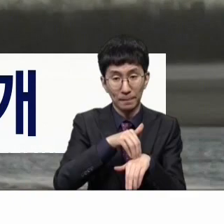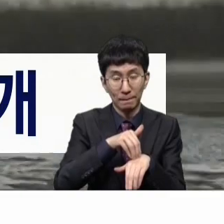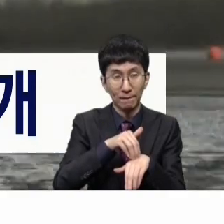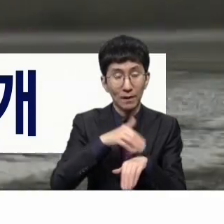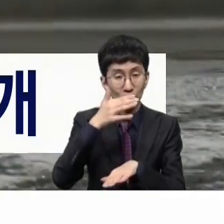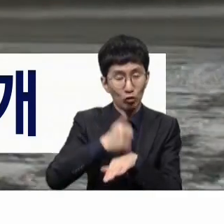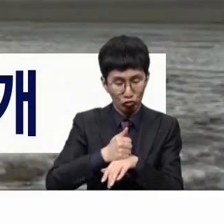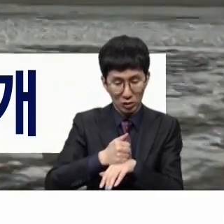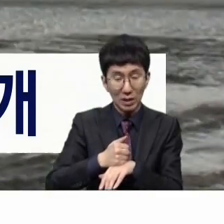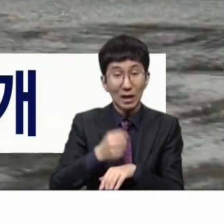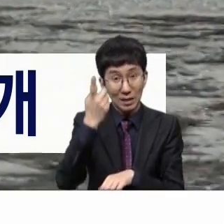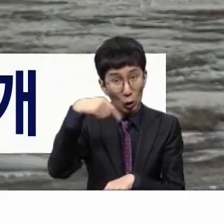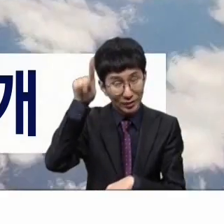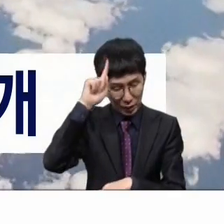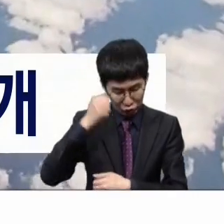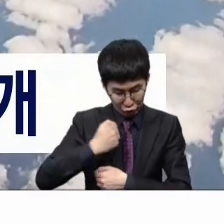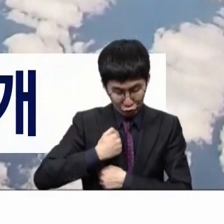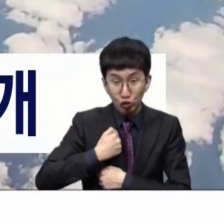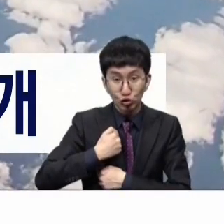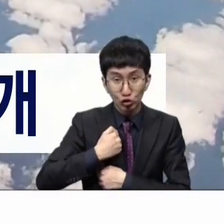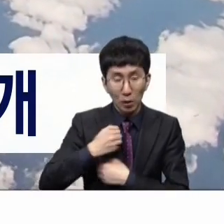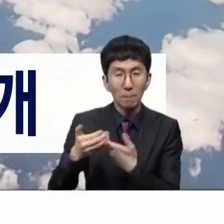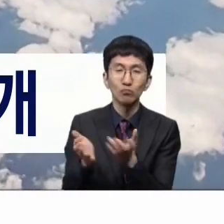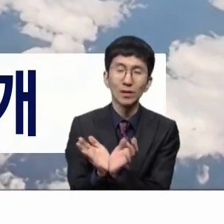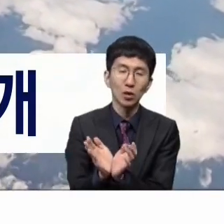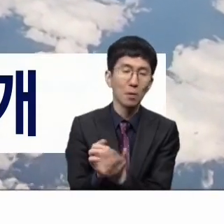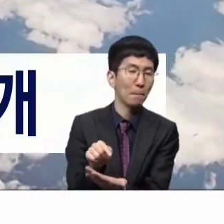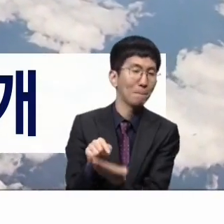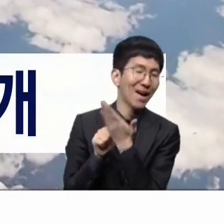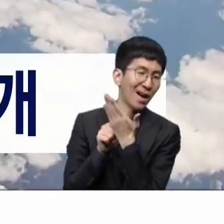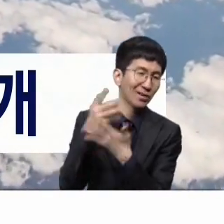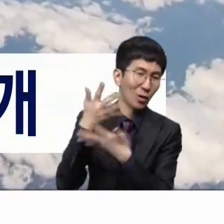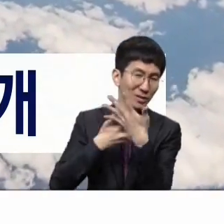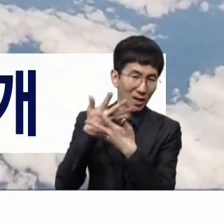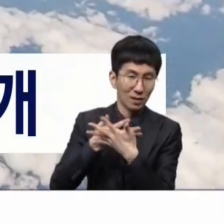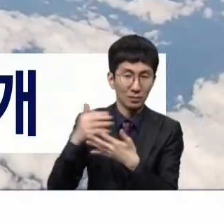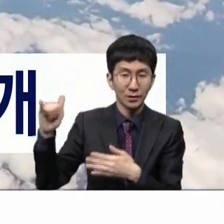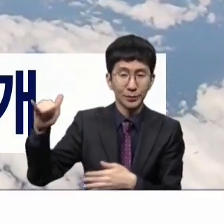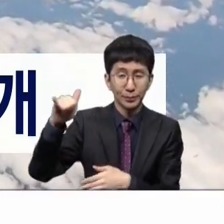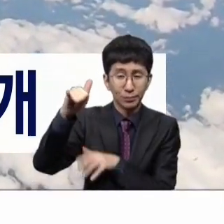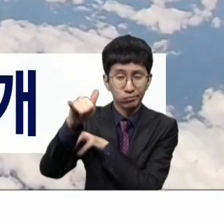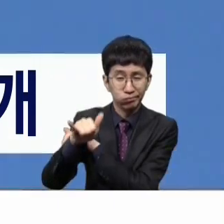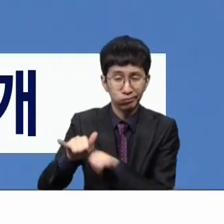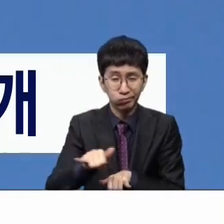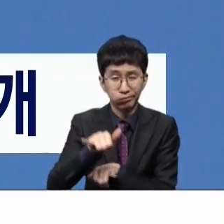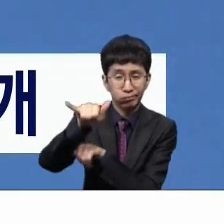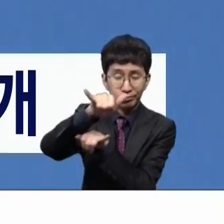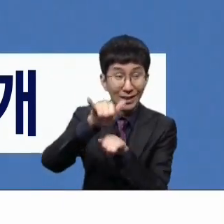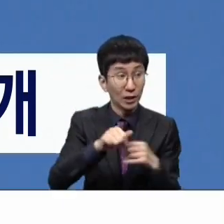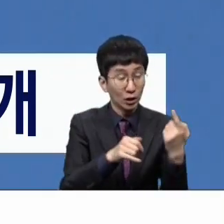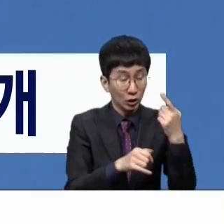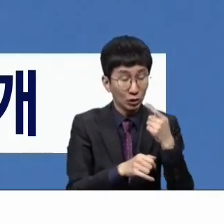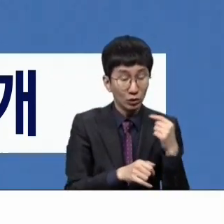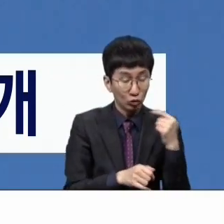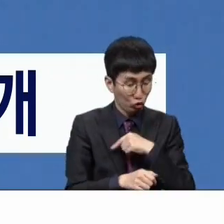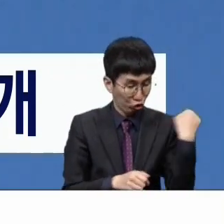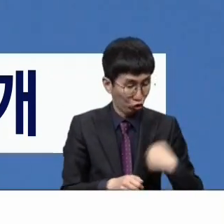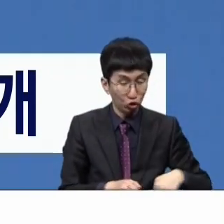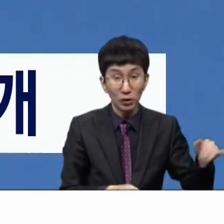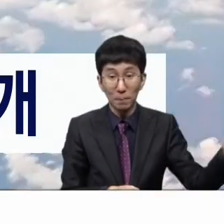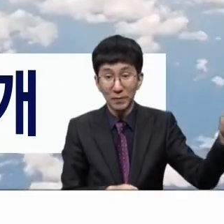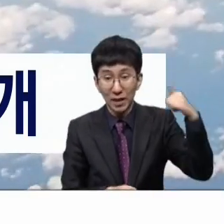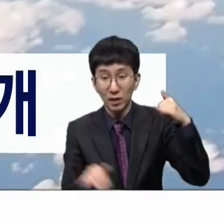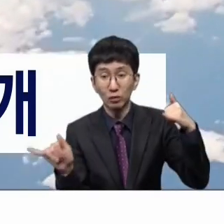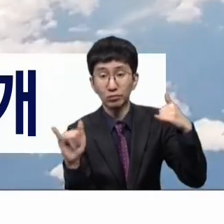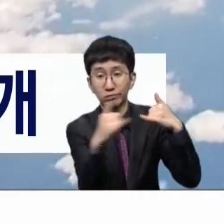국방부가 공개한 영상입니다. 자기 나라 폭격기를 호위하는 모습은 물론 중국 폭격기 호위 장면도